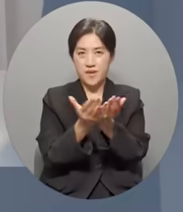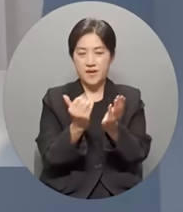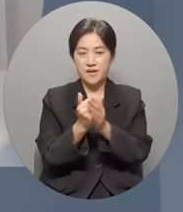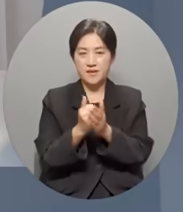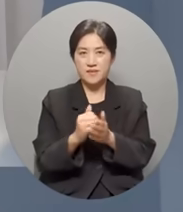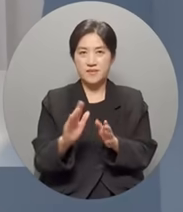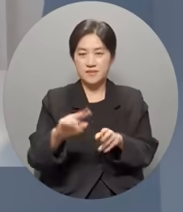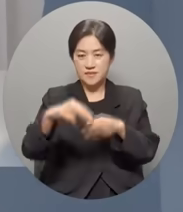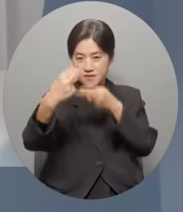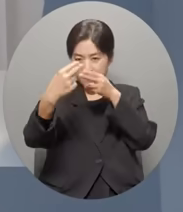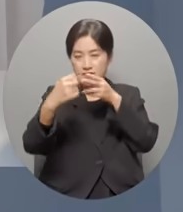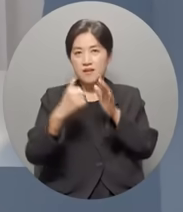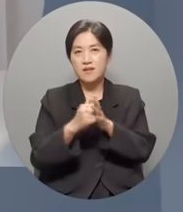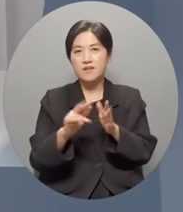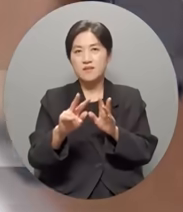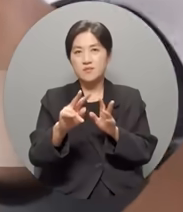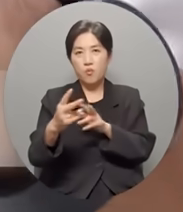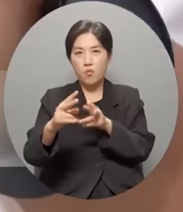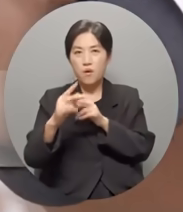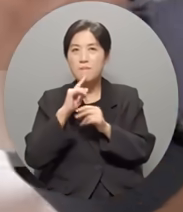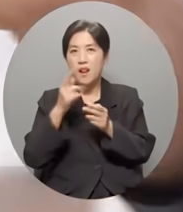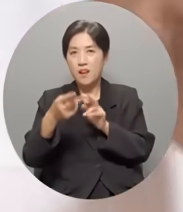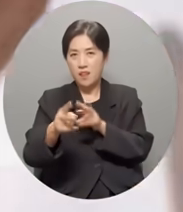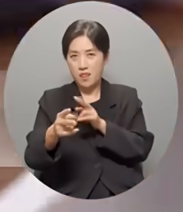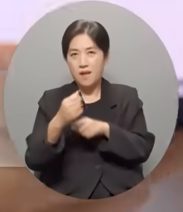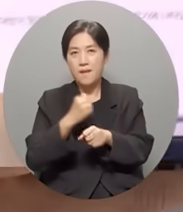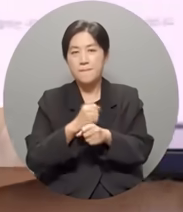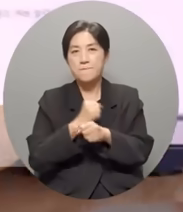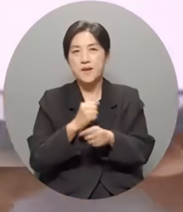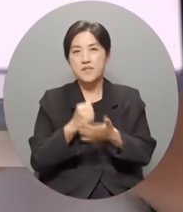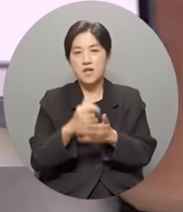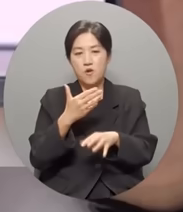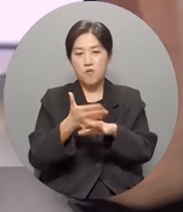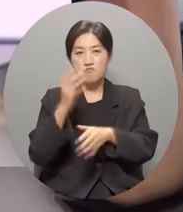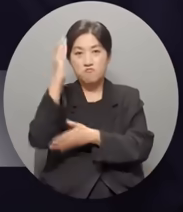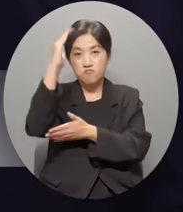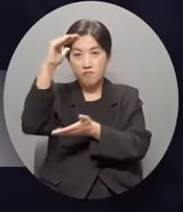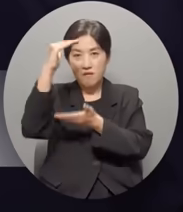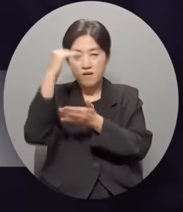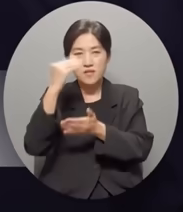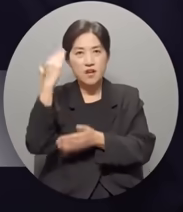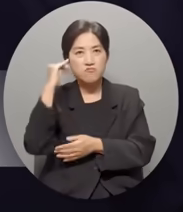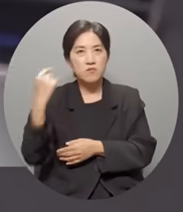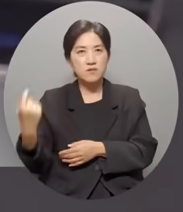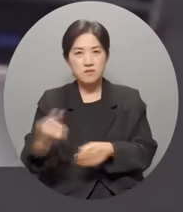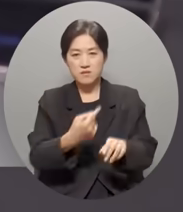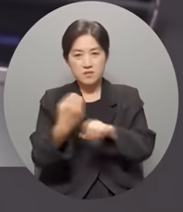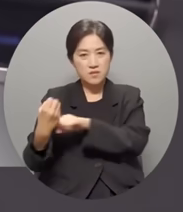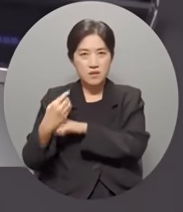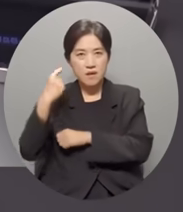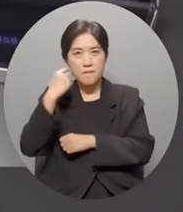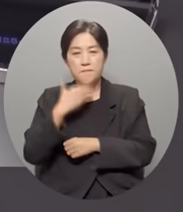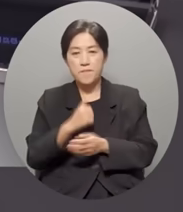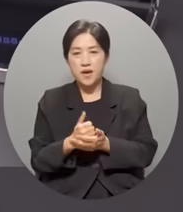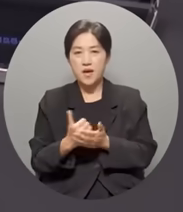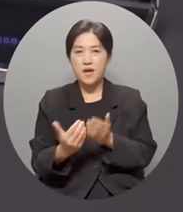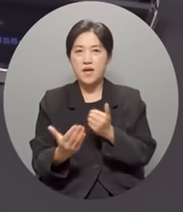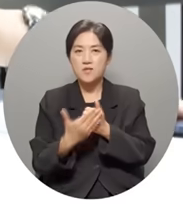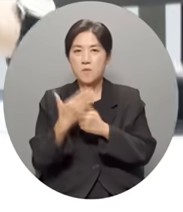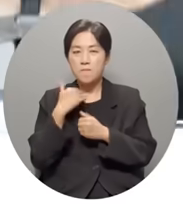쌍방향 실시간 통역도 가능해졌습니다. 외국어 강의도 한국어로 들을 수 있습니다. 지원되는 언어만